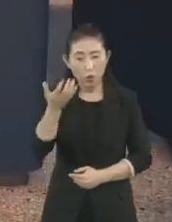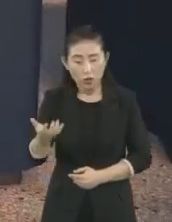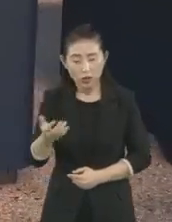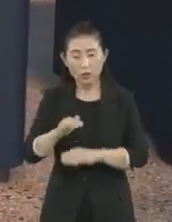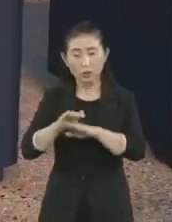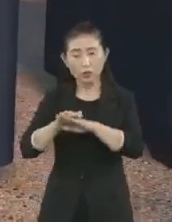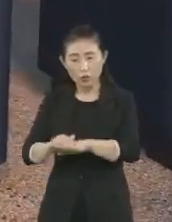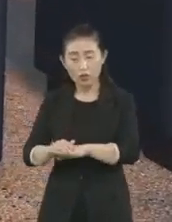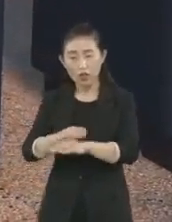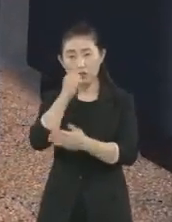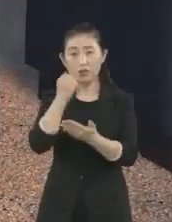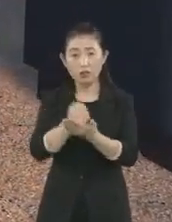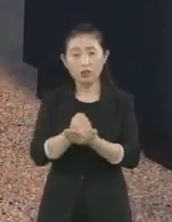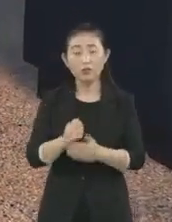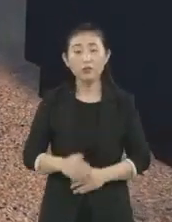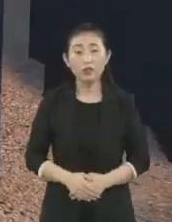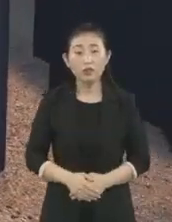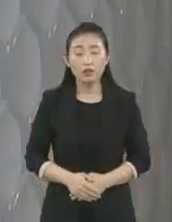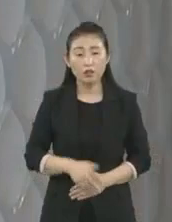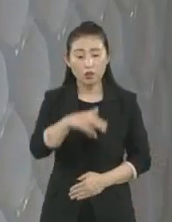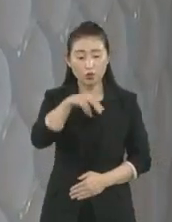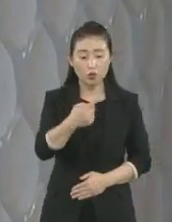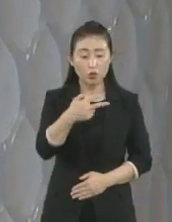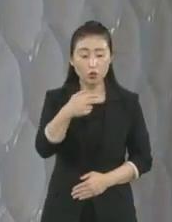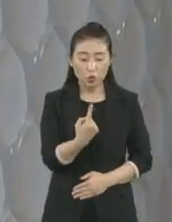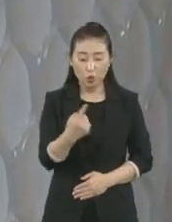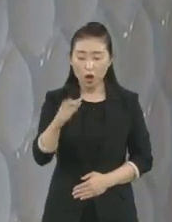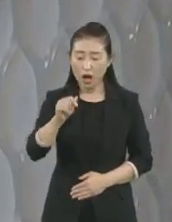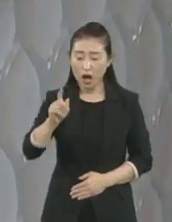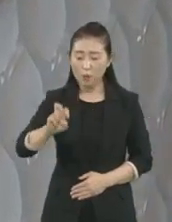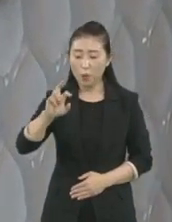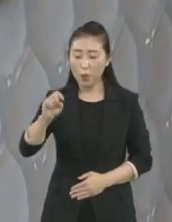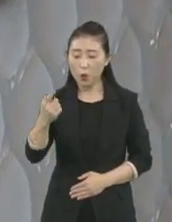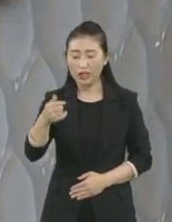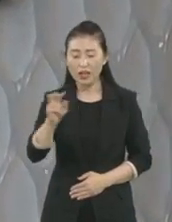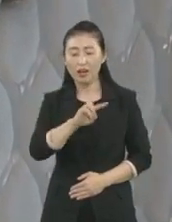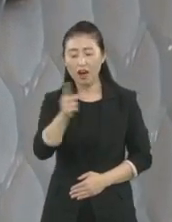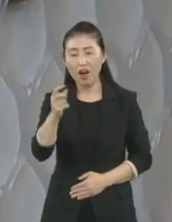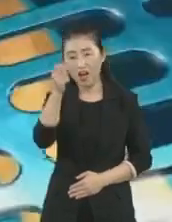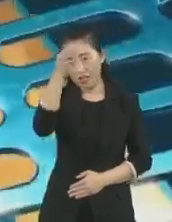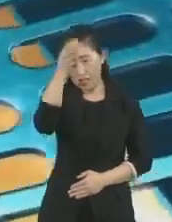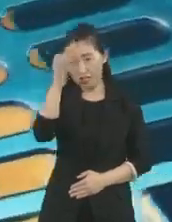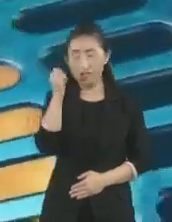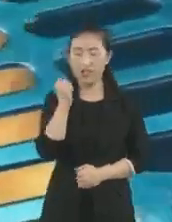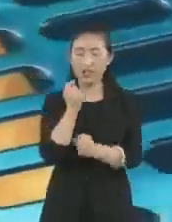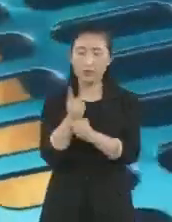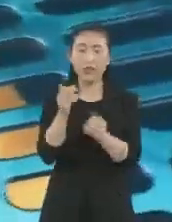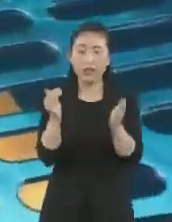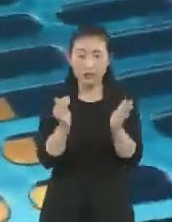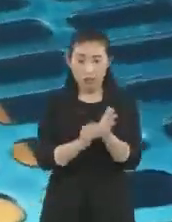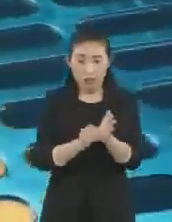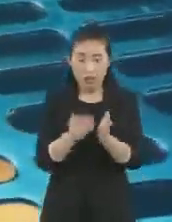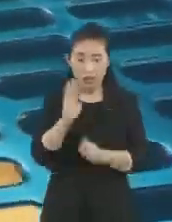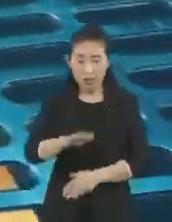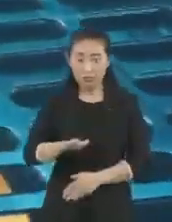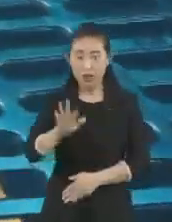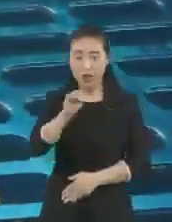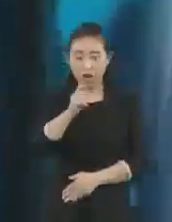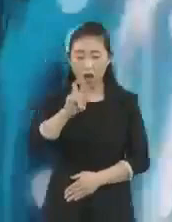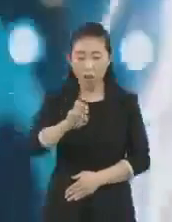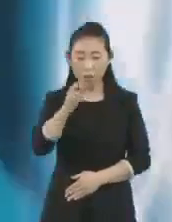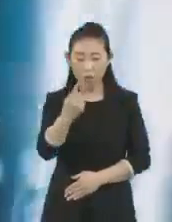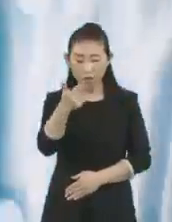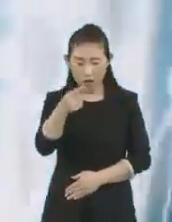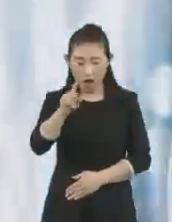수단으로도 적합합니다. 하지만 수소를 암모니아로 바꾸는 기술이 상용화된 것과 달리 암모니아에서 다시 수소를